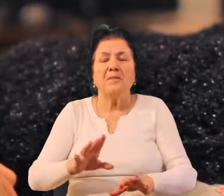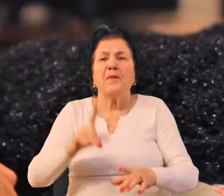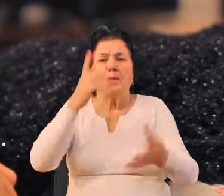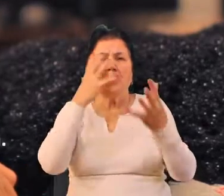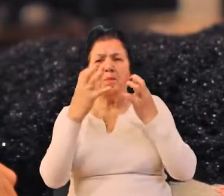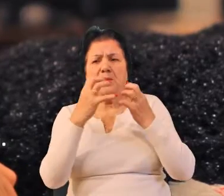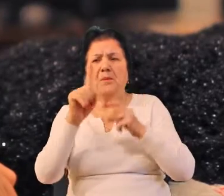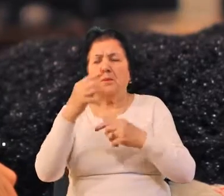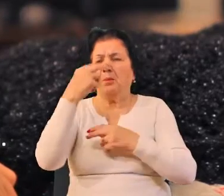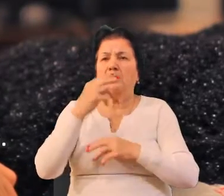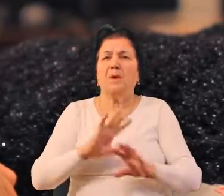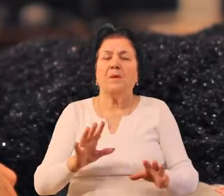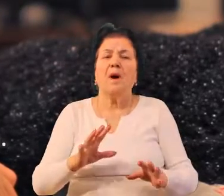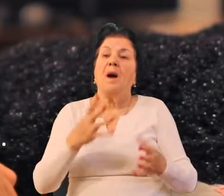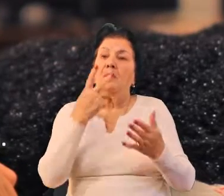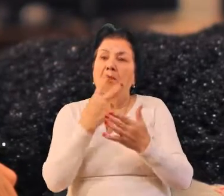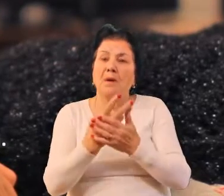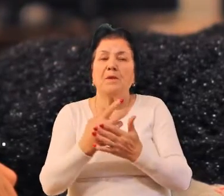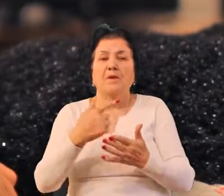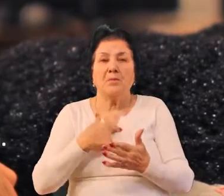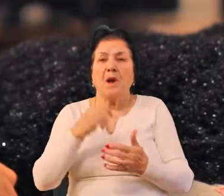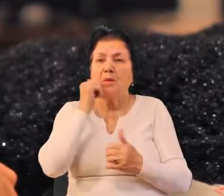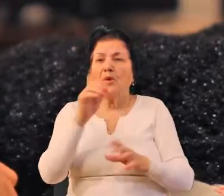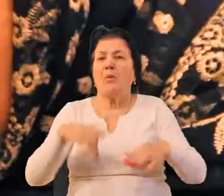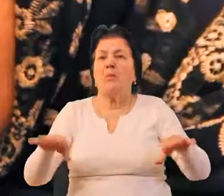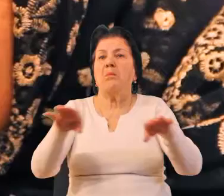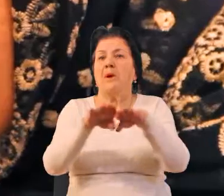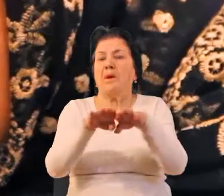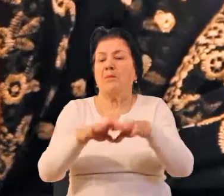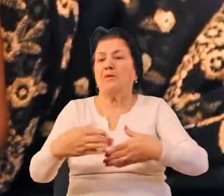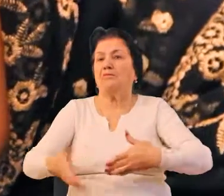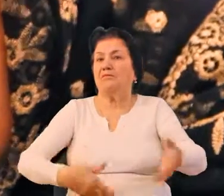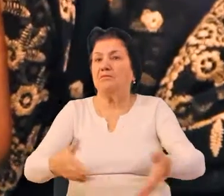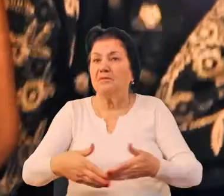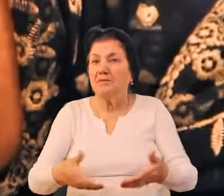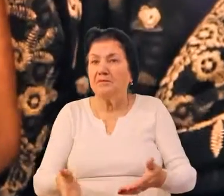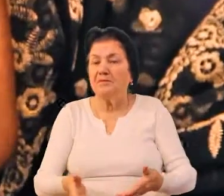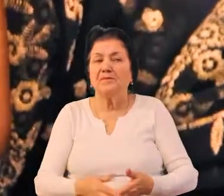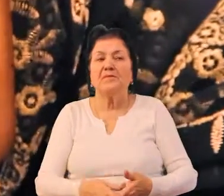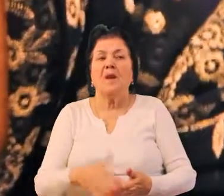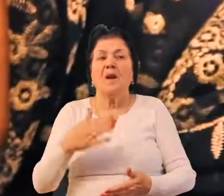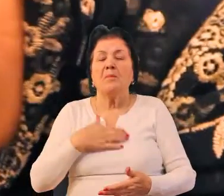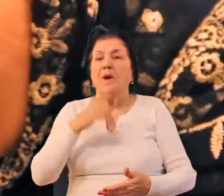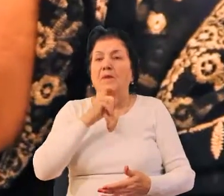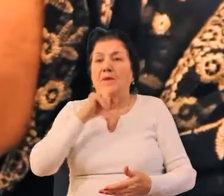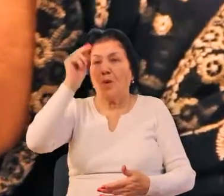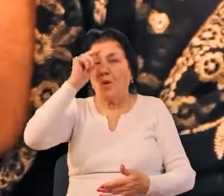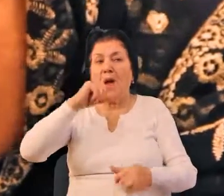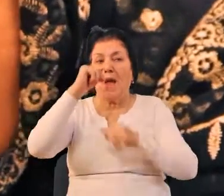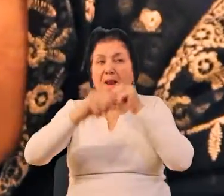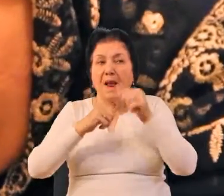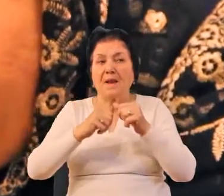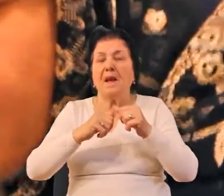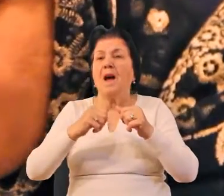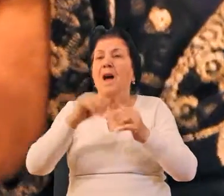baxmayıblar. Baxıblar ki, mən axı onlarla bərabər addımlayıram. Mən universitetdə oxuyan illərdə mühasirələri